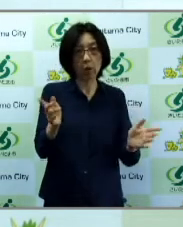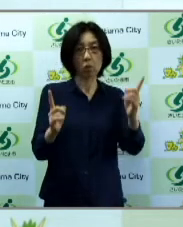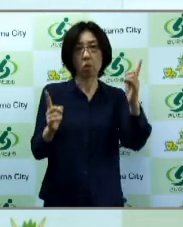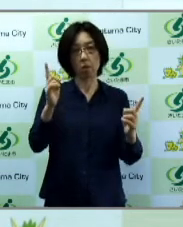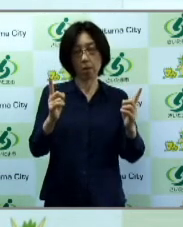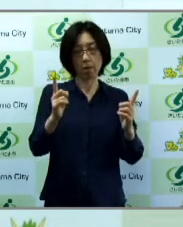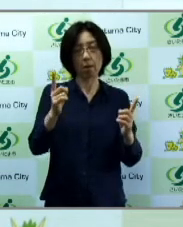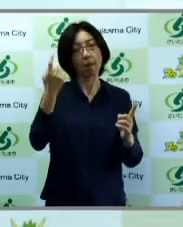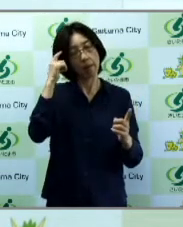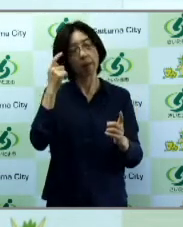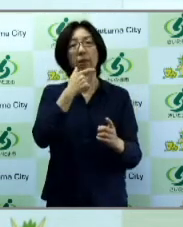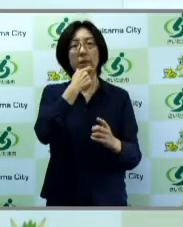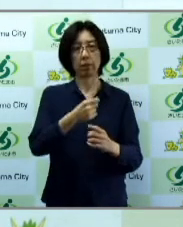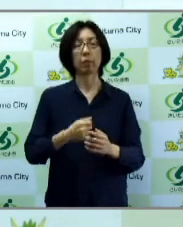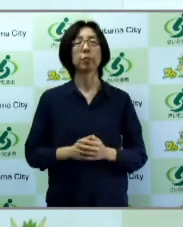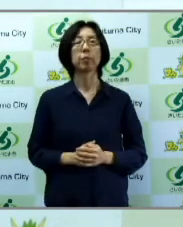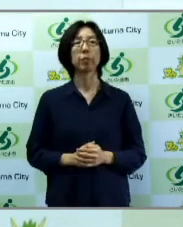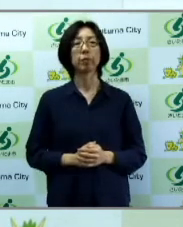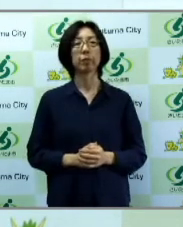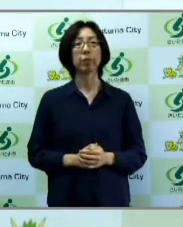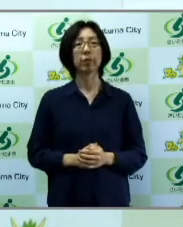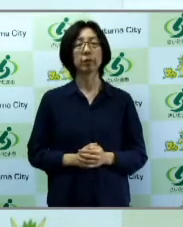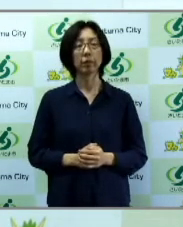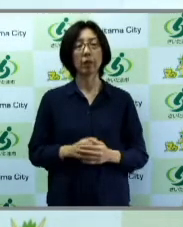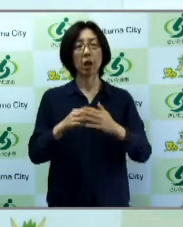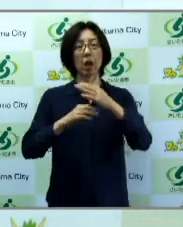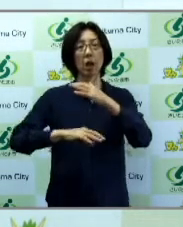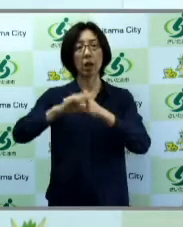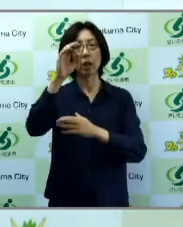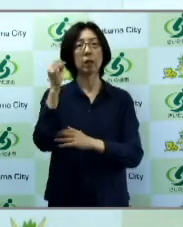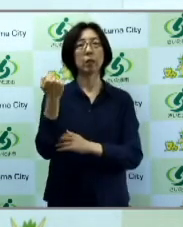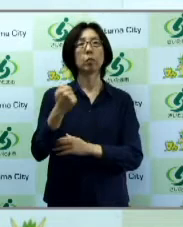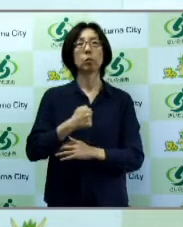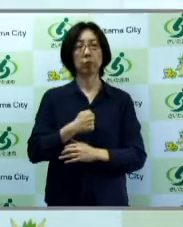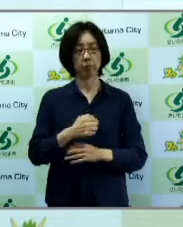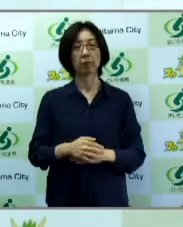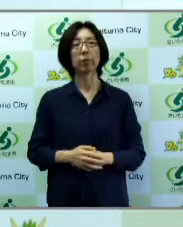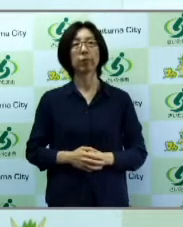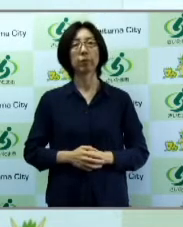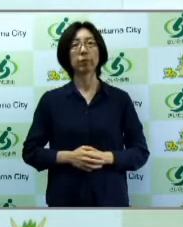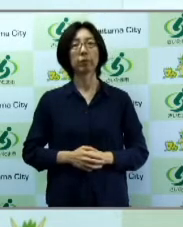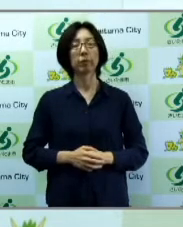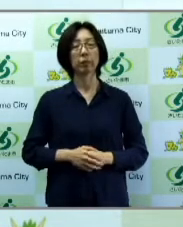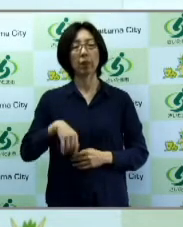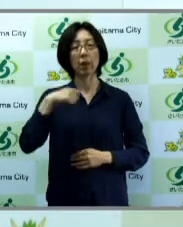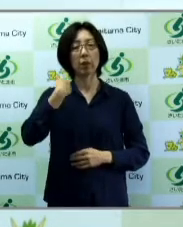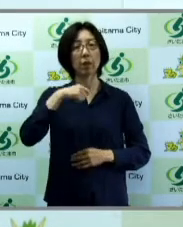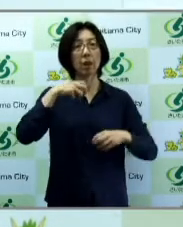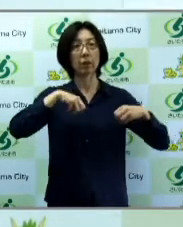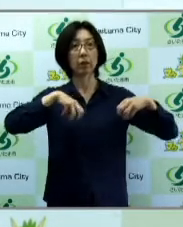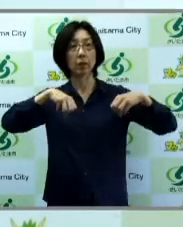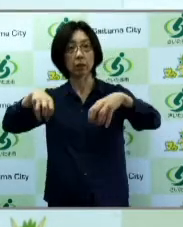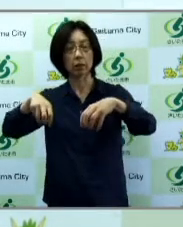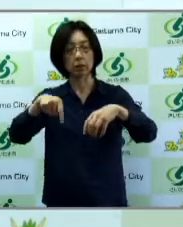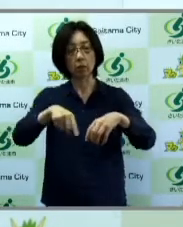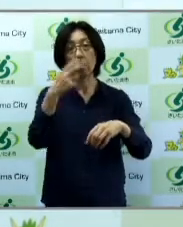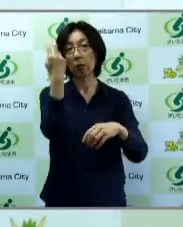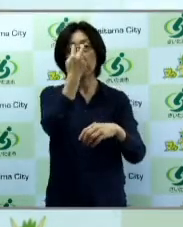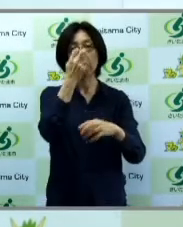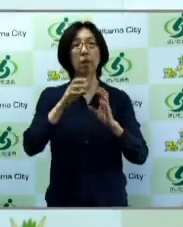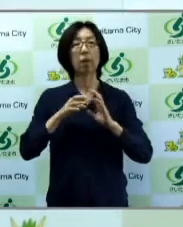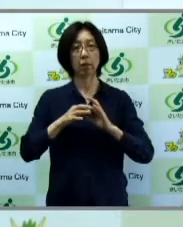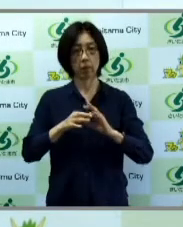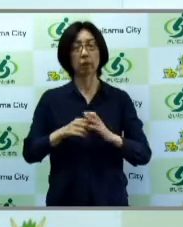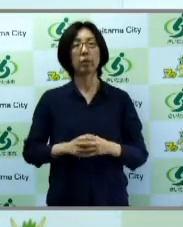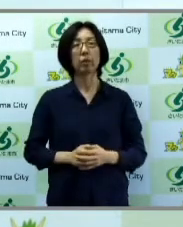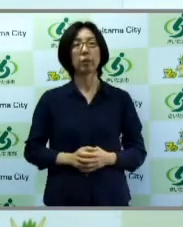はい、朝日新聞の森です。はい、まず南銀の検査についてなんですけれども、